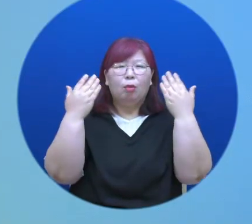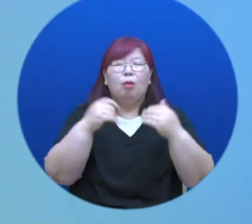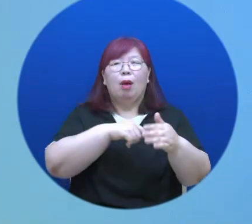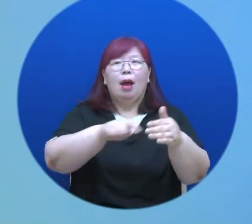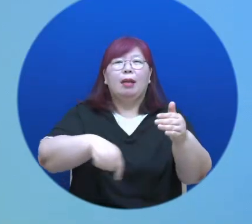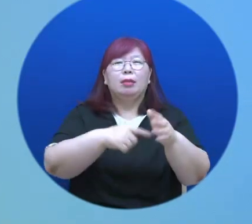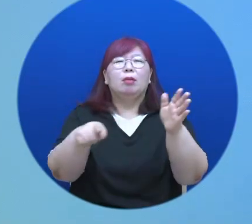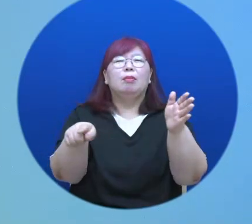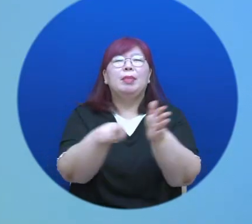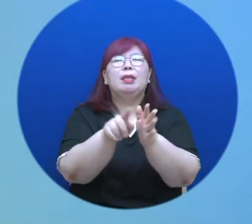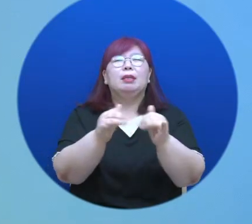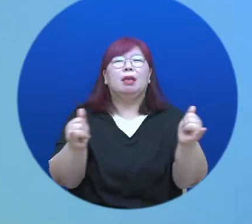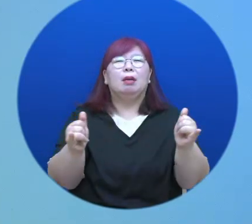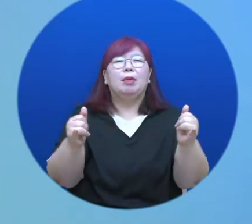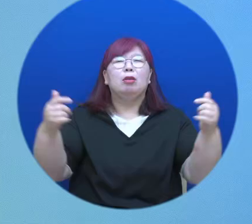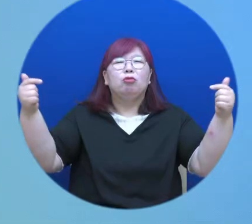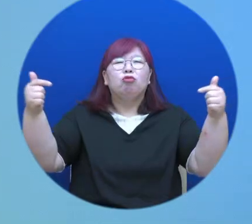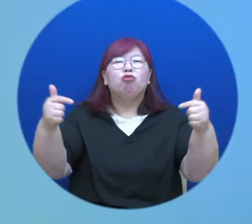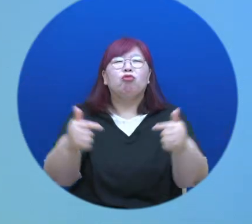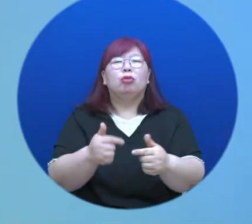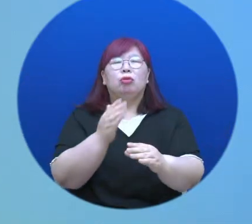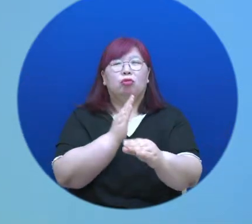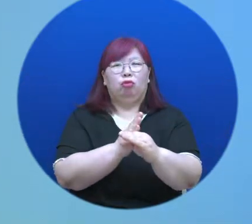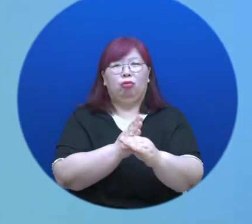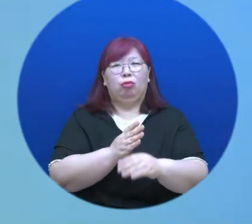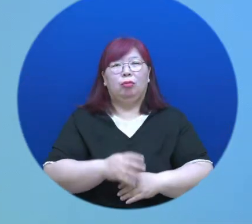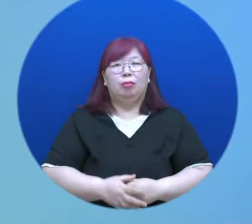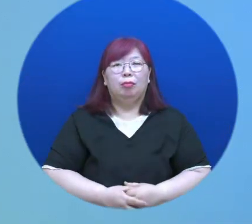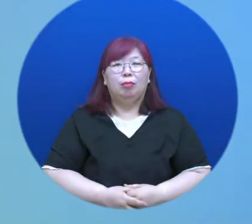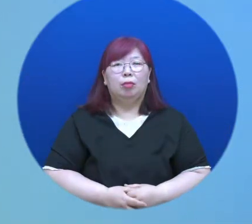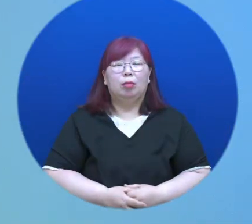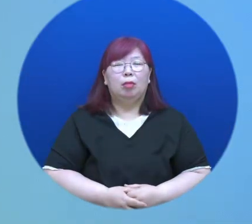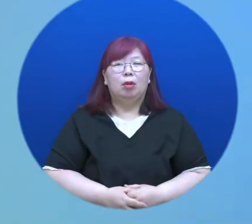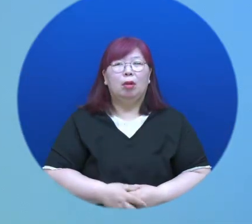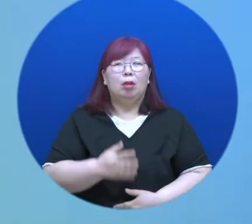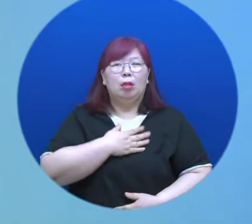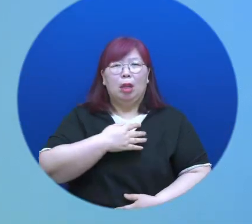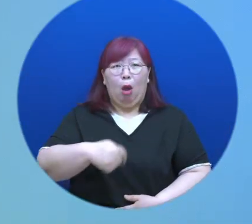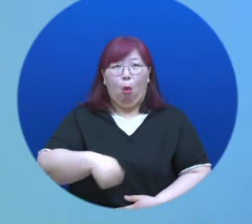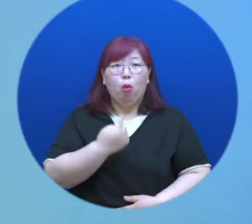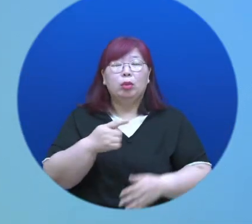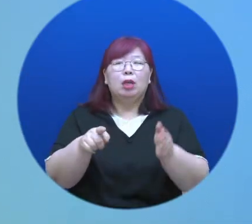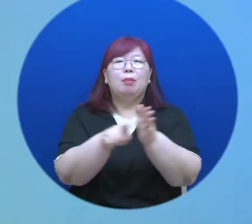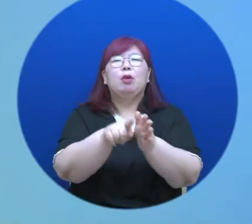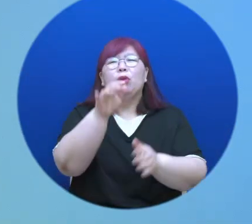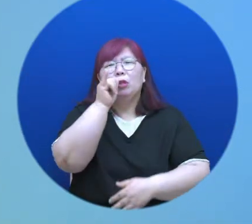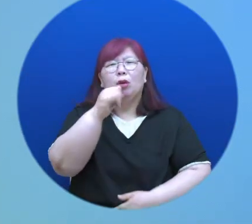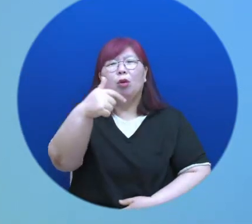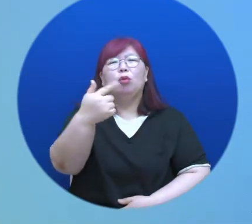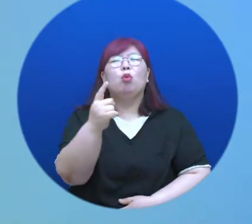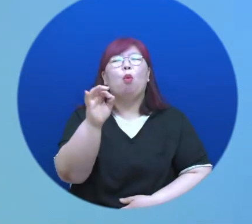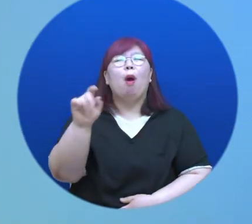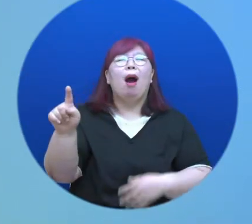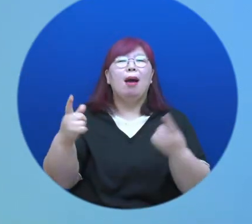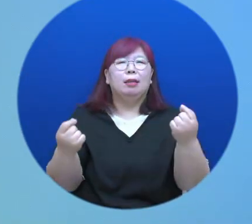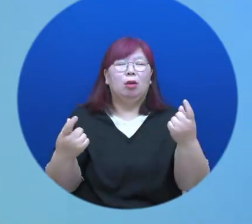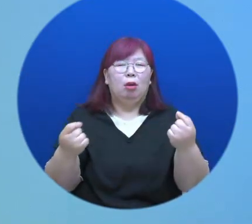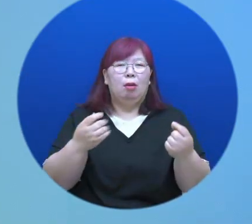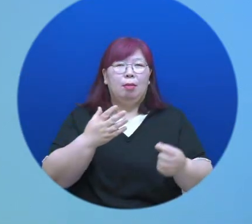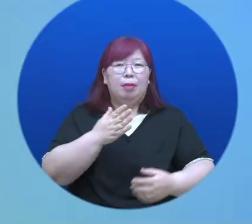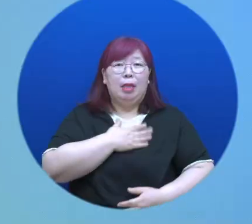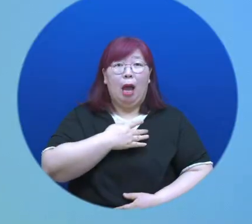분들이 점점 없어져요. 어느 순간은 나 홀로 믿어요. 노아처럼 나 홀로 그